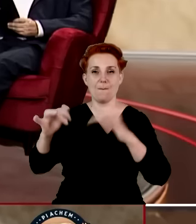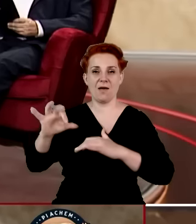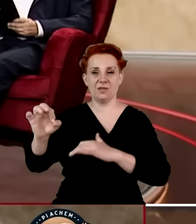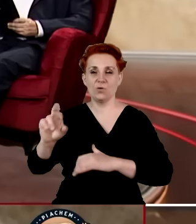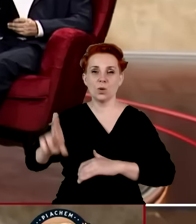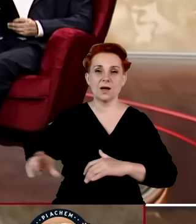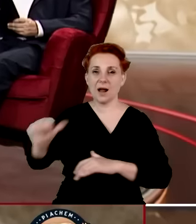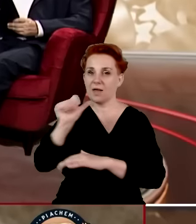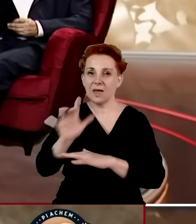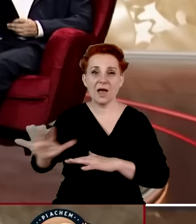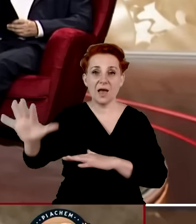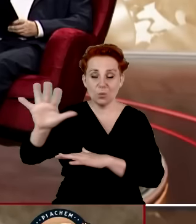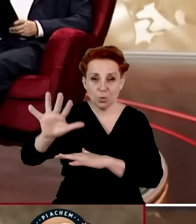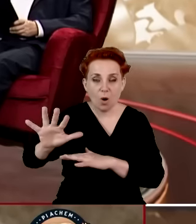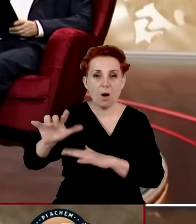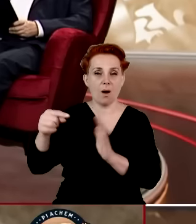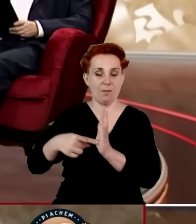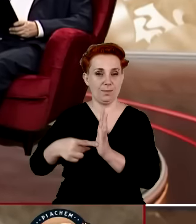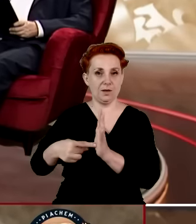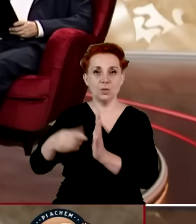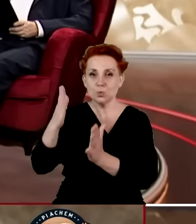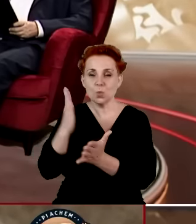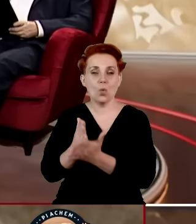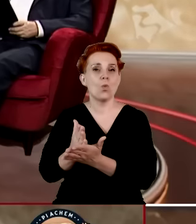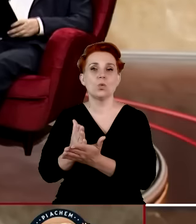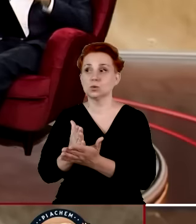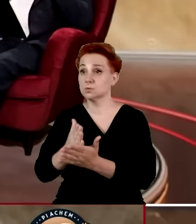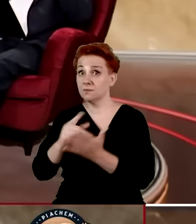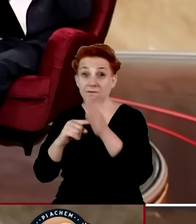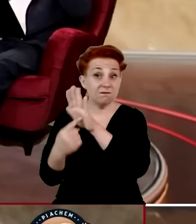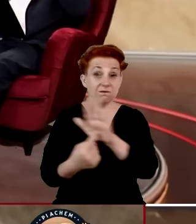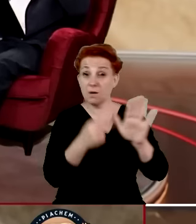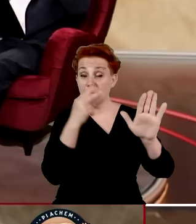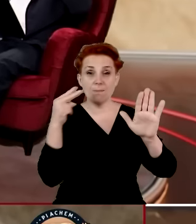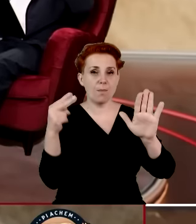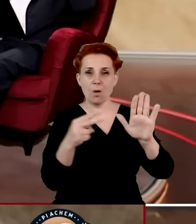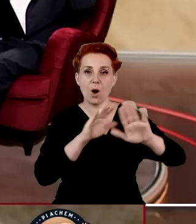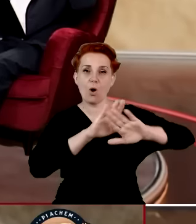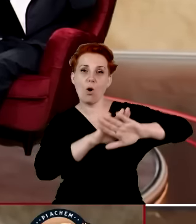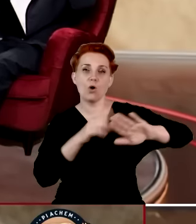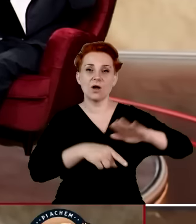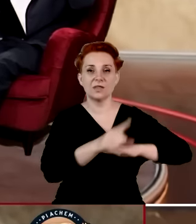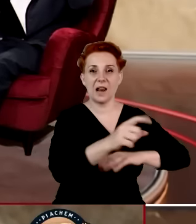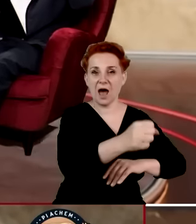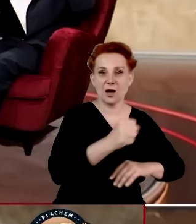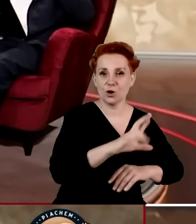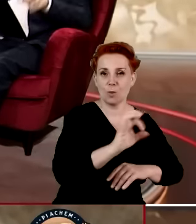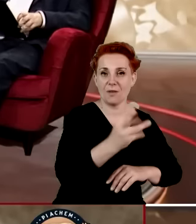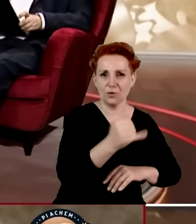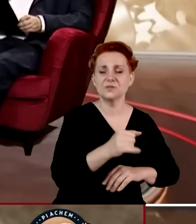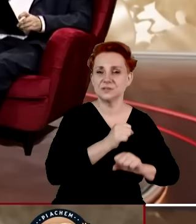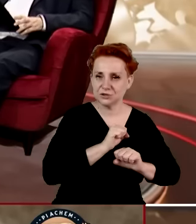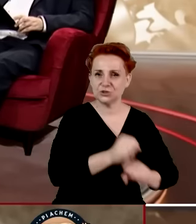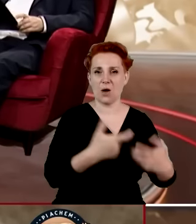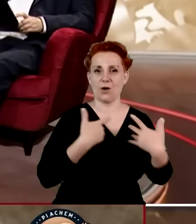Europy bardzo mocno mówi o tym, że ten immunitet pana Romanowskiego działa. No ciekawa jest